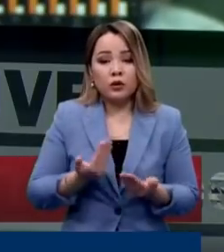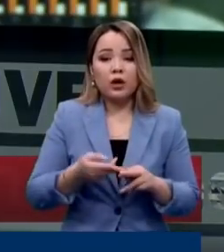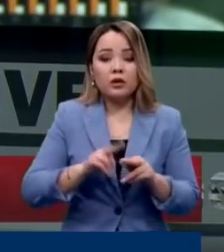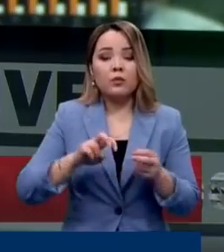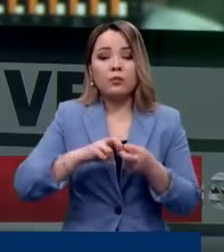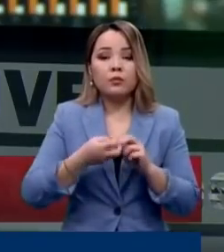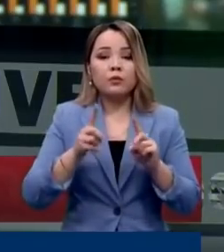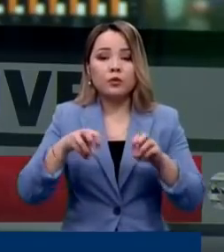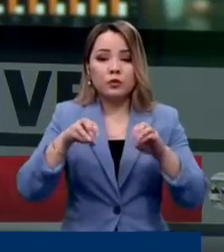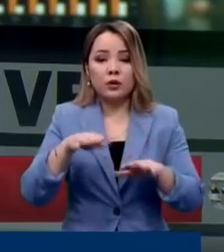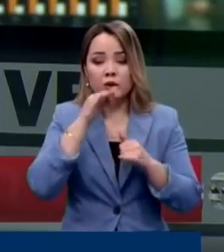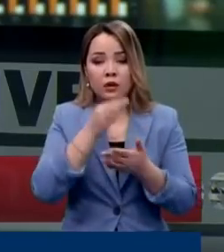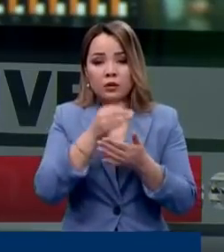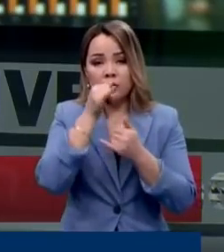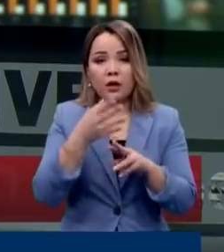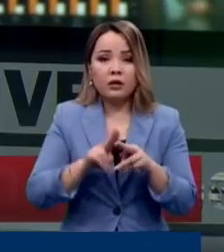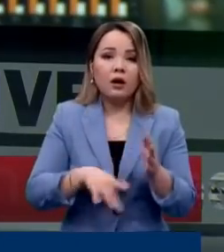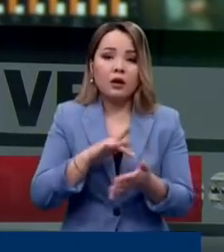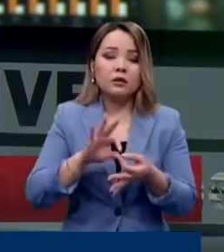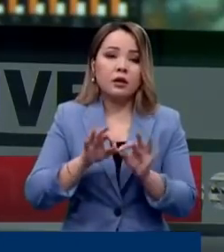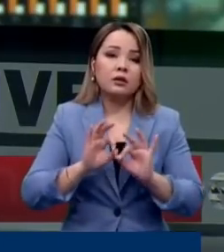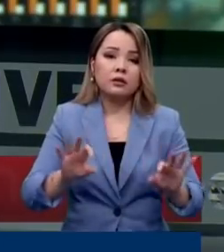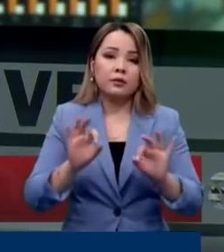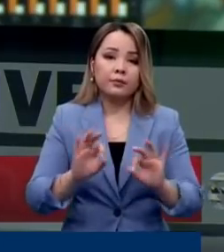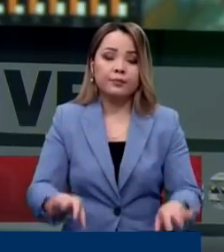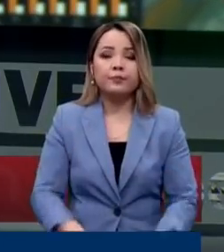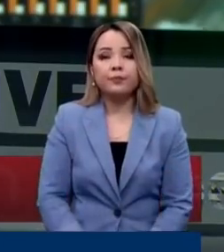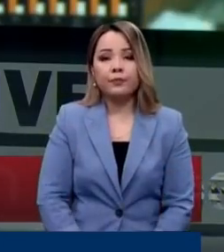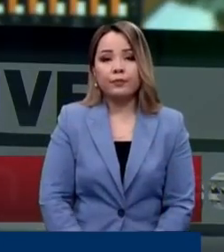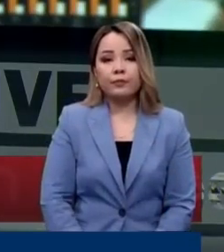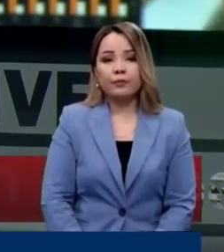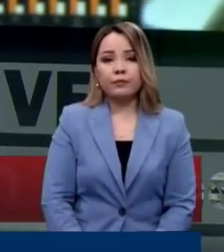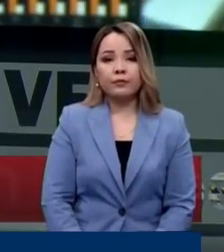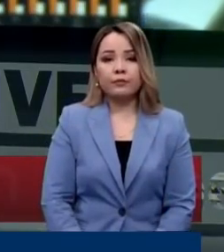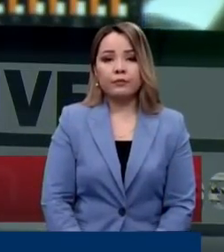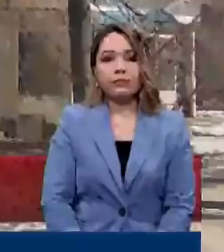отыр? Жаныш бүрекке түйіп отырған халықпен алматылық әріптесім Арнат Дүйсен тілдесіп келді.